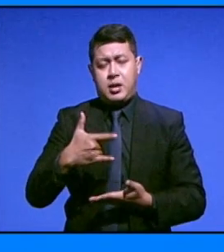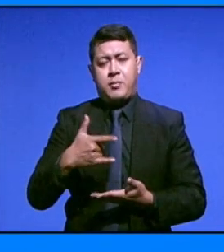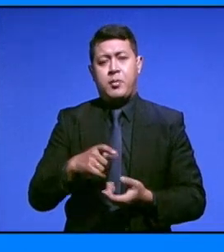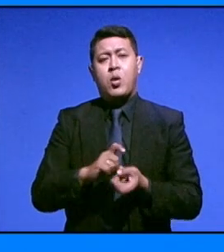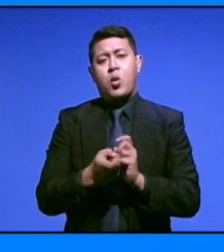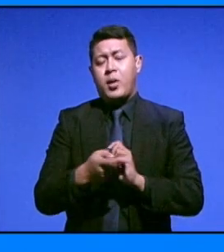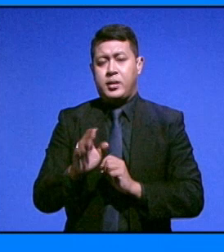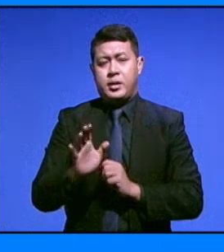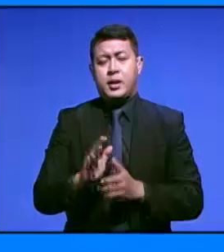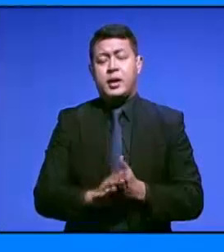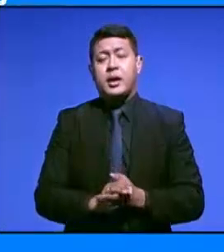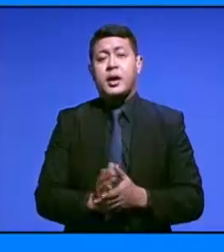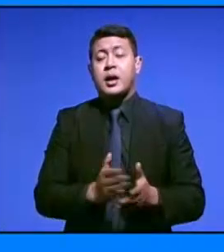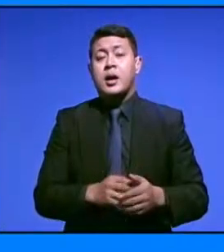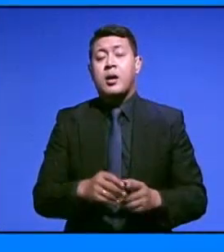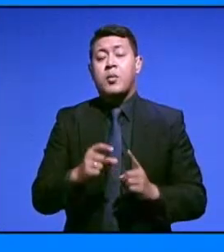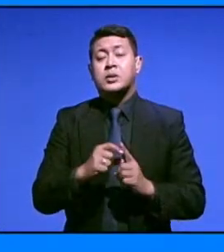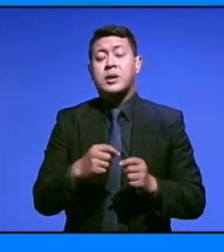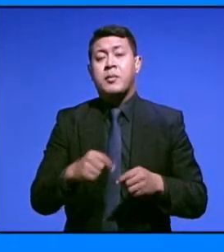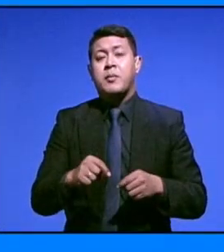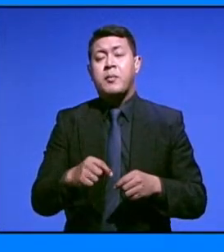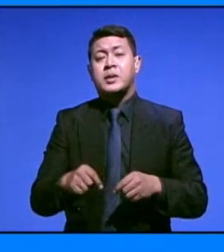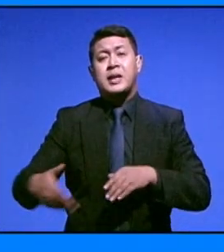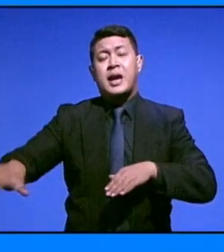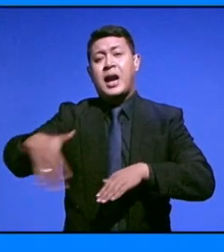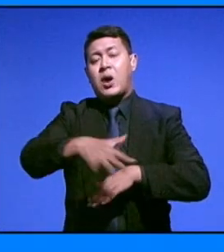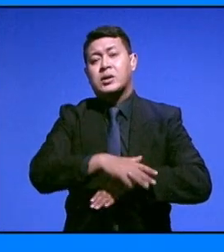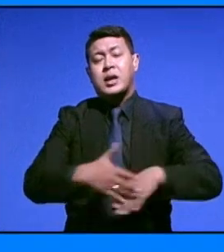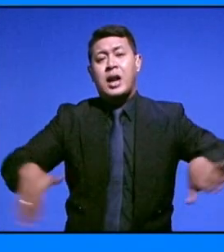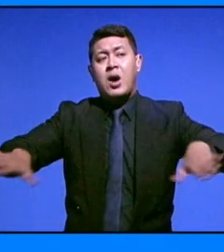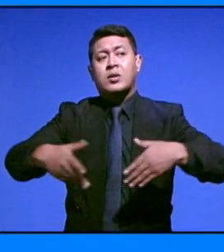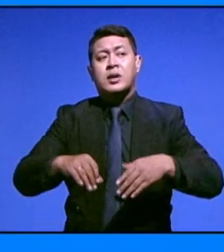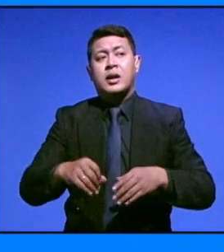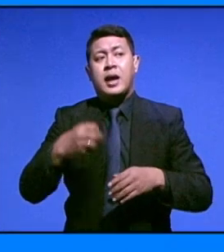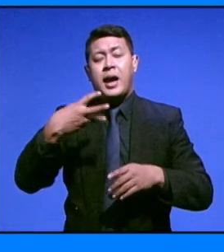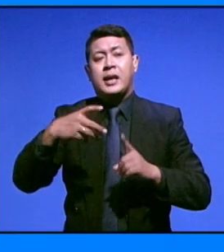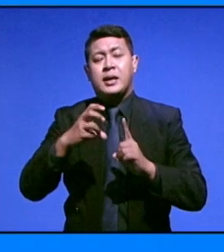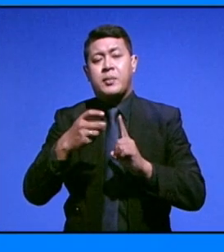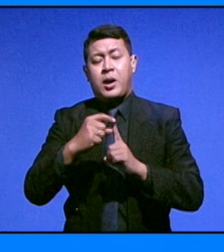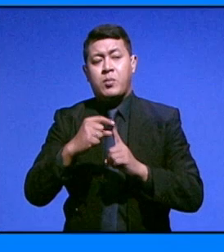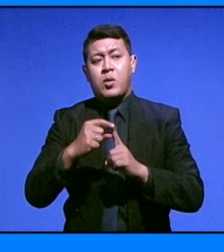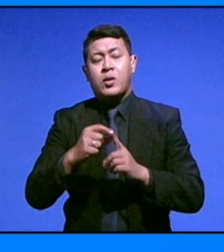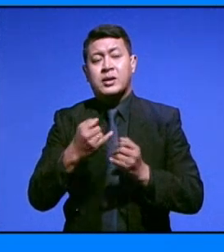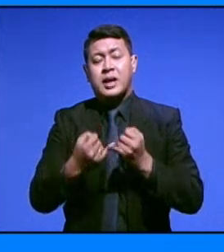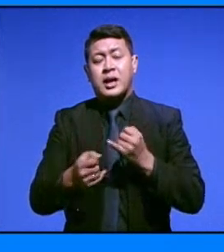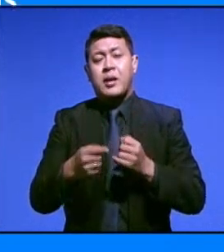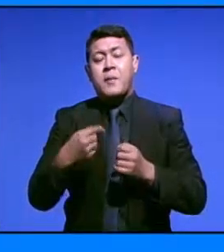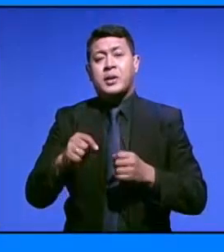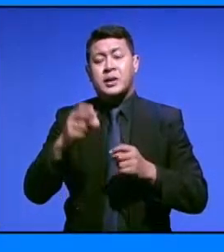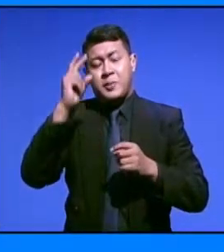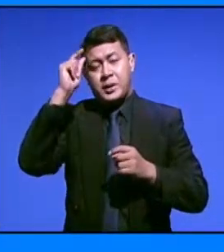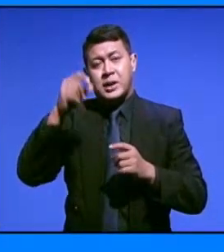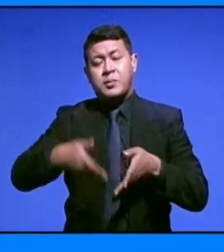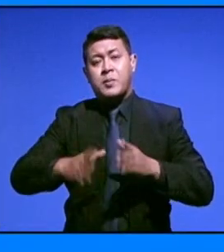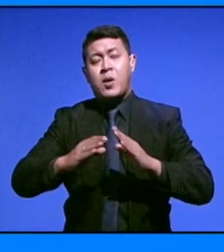hadimuljono sementara posisi Menteri Kelautan dan Perikanan juga masih sama diisi edhy Prabowo terakhir menteri perencanaan pembangunan